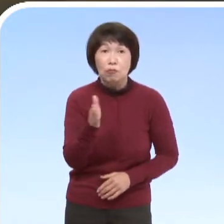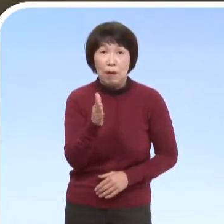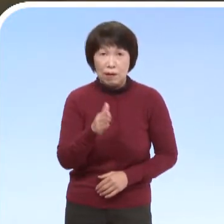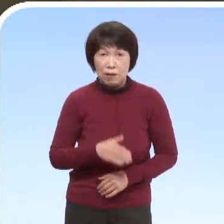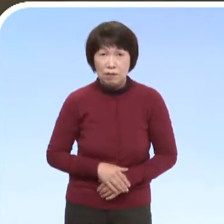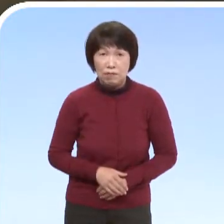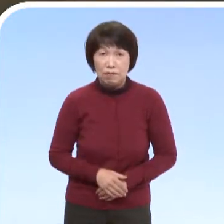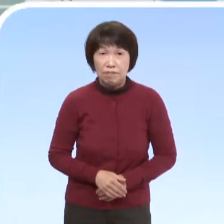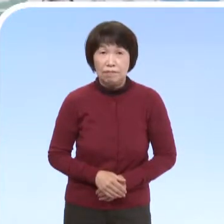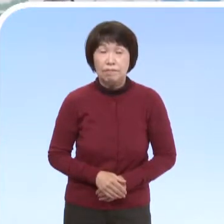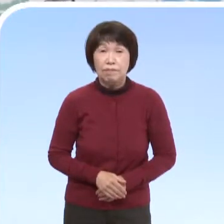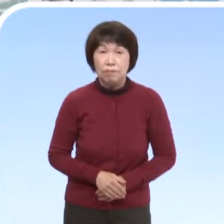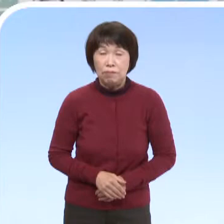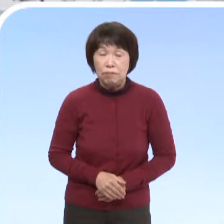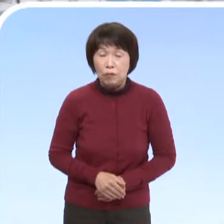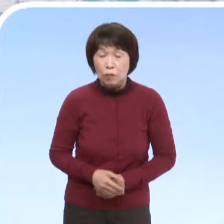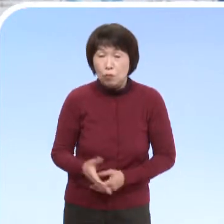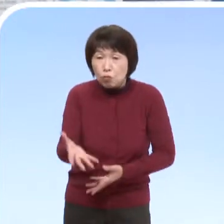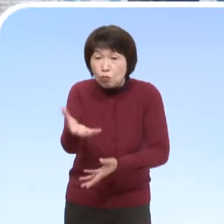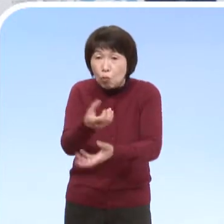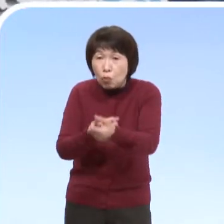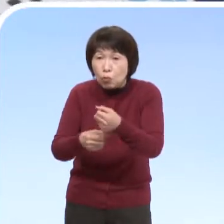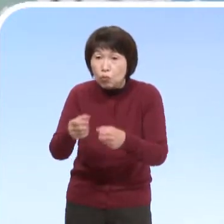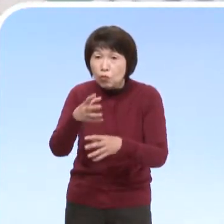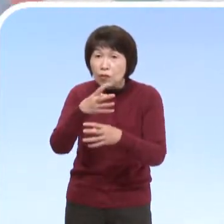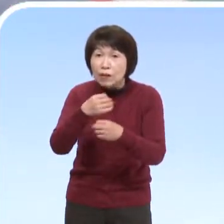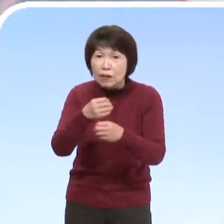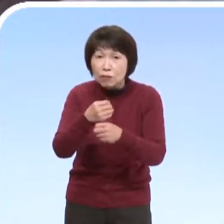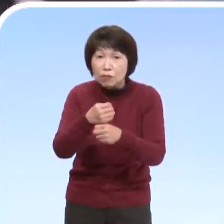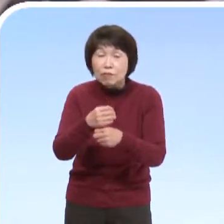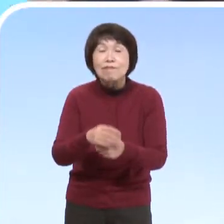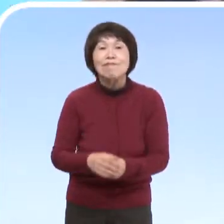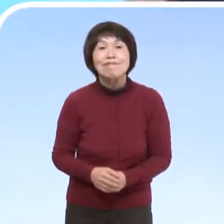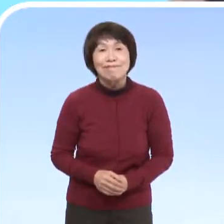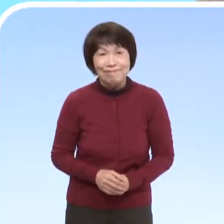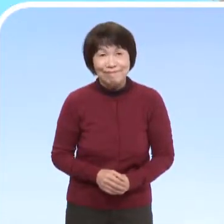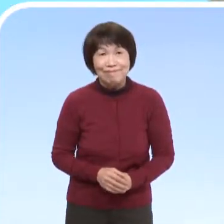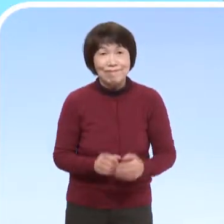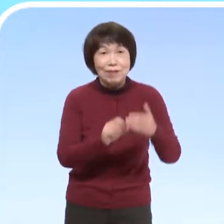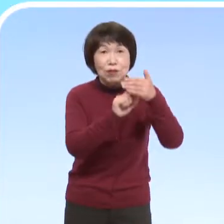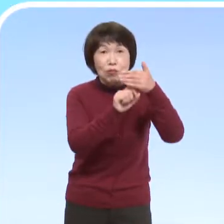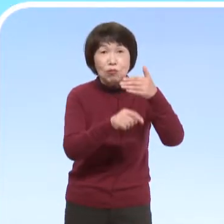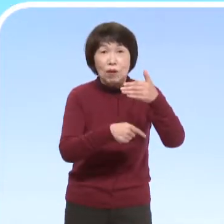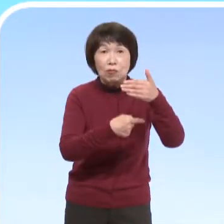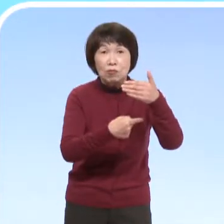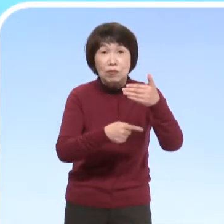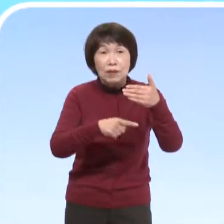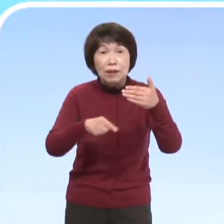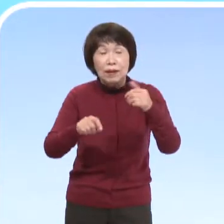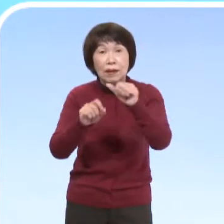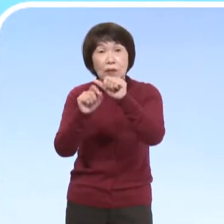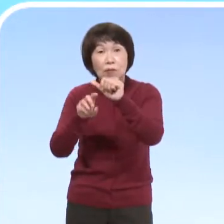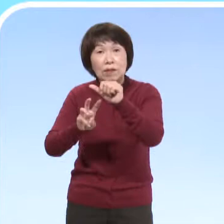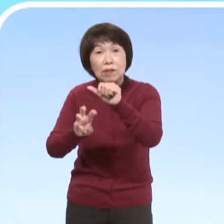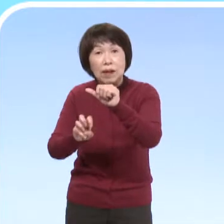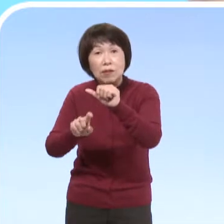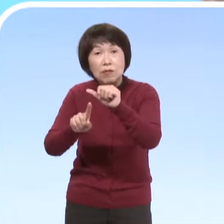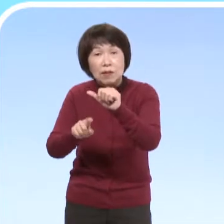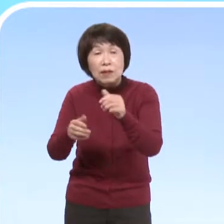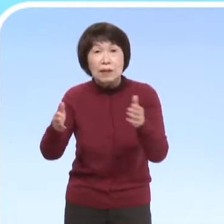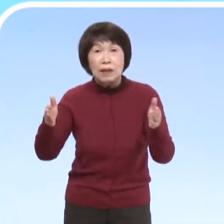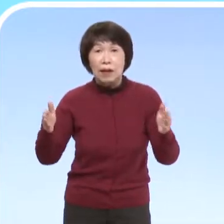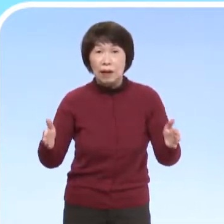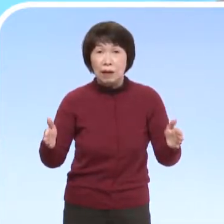カニは生きています。 どれぐらいの時期で取られるんですか。 時期は9月の1日から、はい、5月の31日まで。